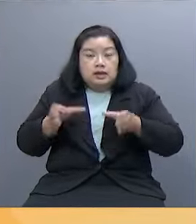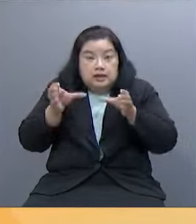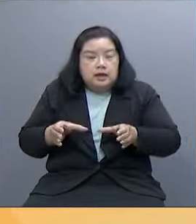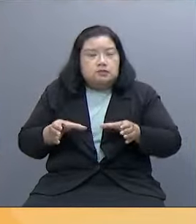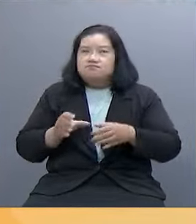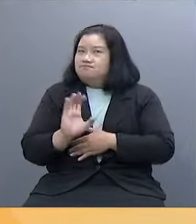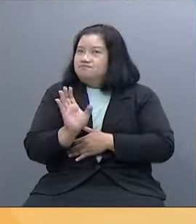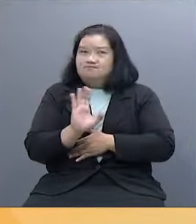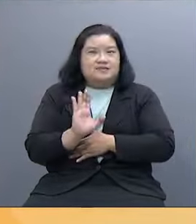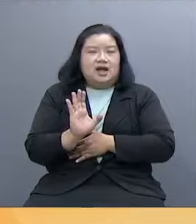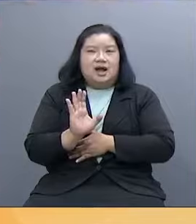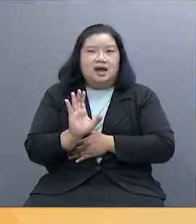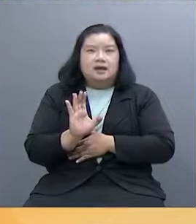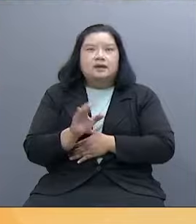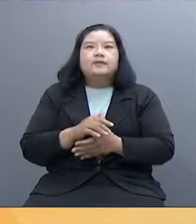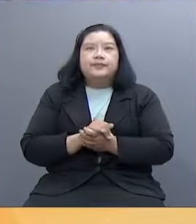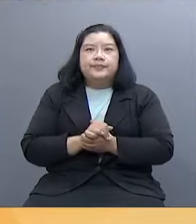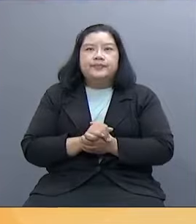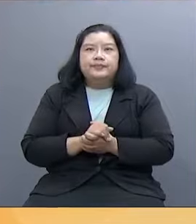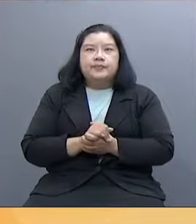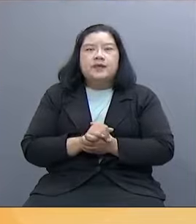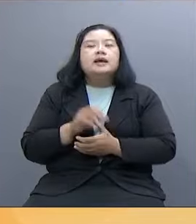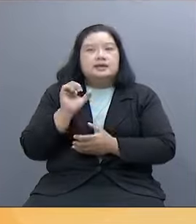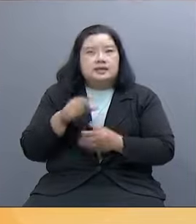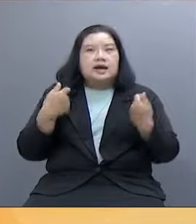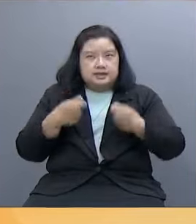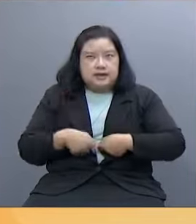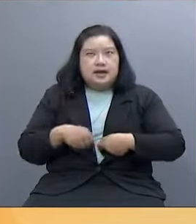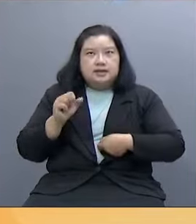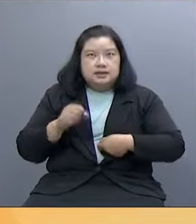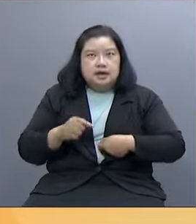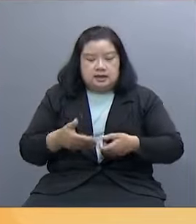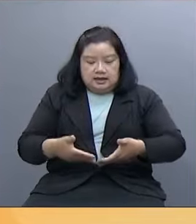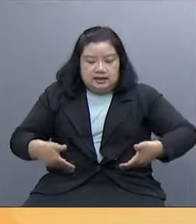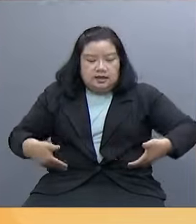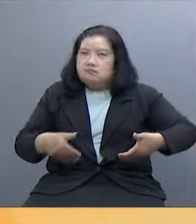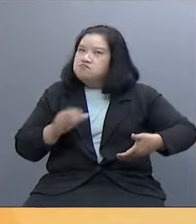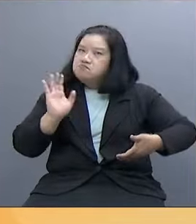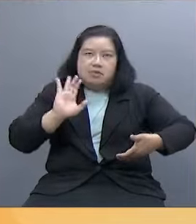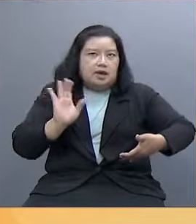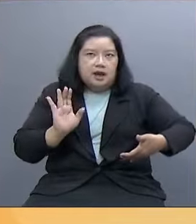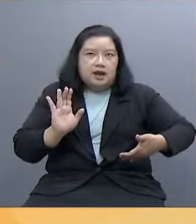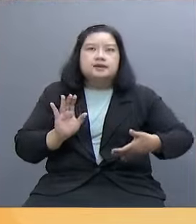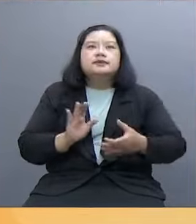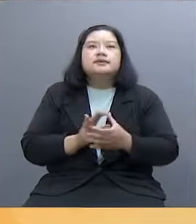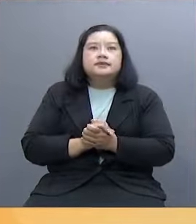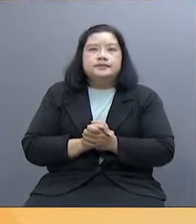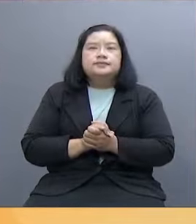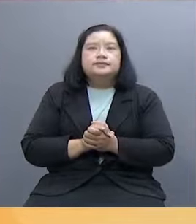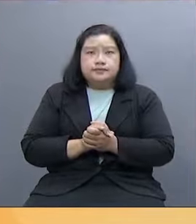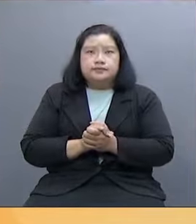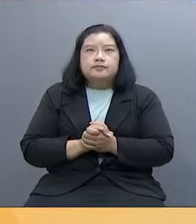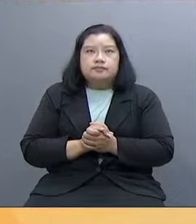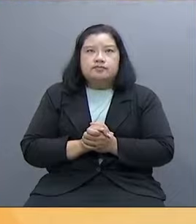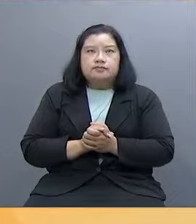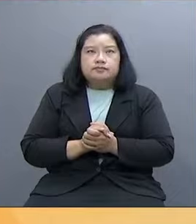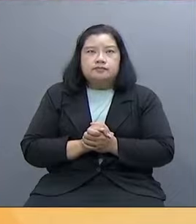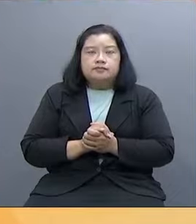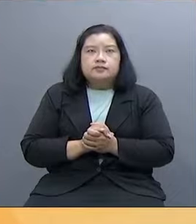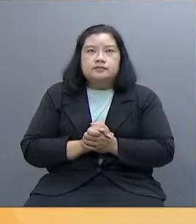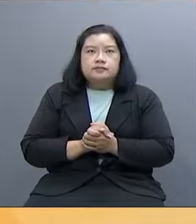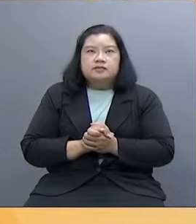ล่นน้ำในสยามสแควร์ได้นะ ถึงเครื่องแต่งกายกางเกงถ้ามันสั้นเกินไปเนี่ย เขาไม่เข้านะ ไม่ให้เข้าด้วยนะคะซึ่งการสร้